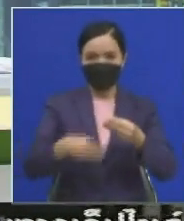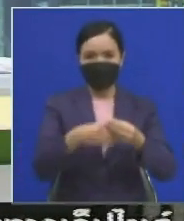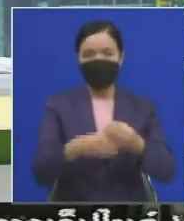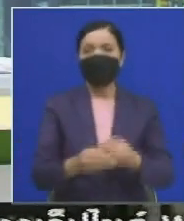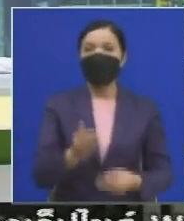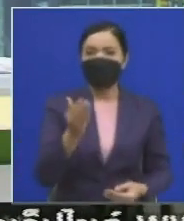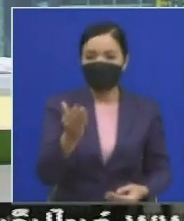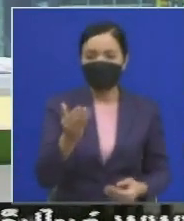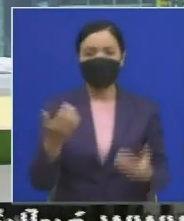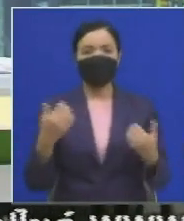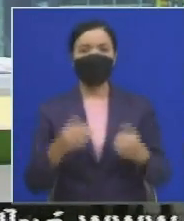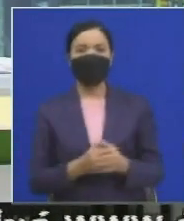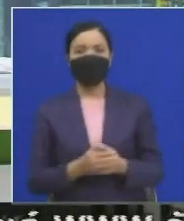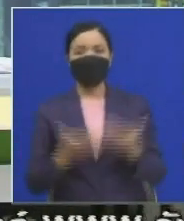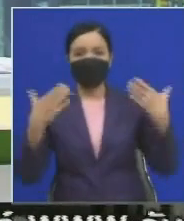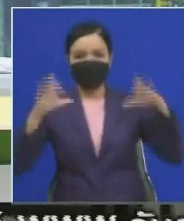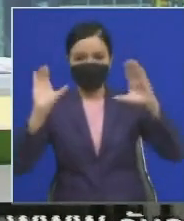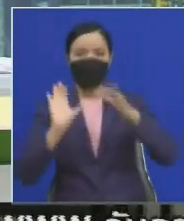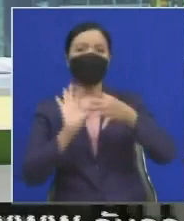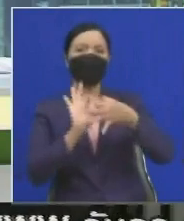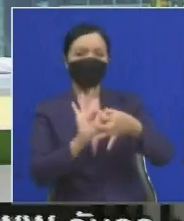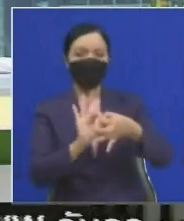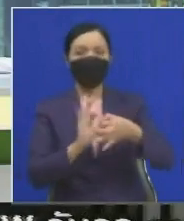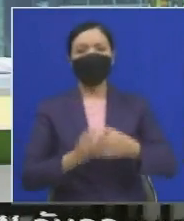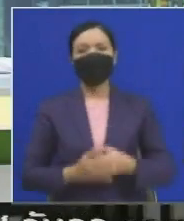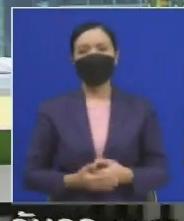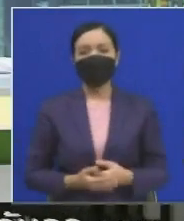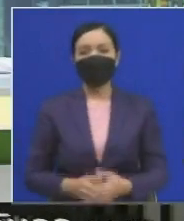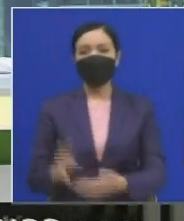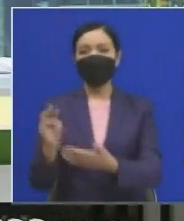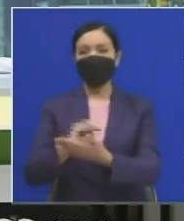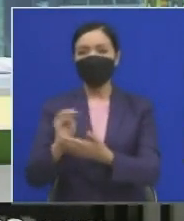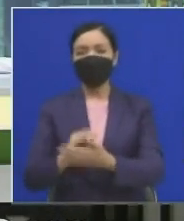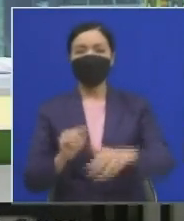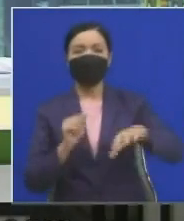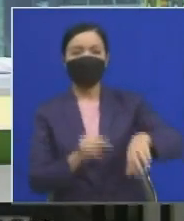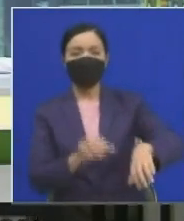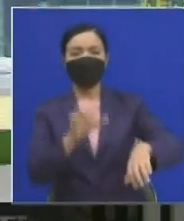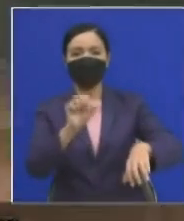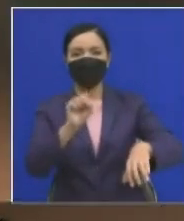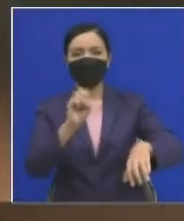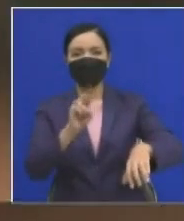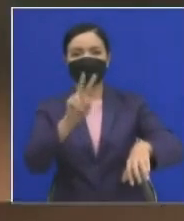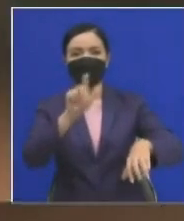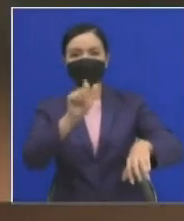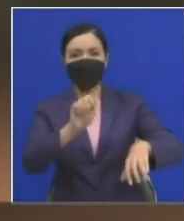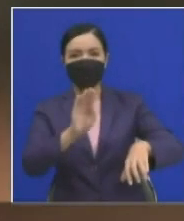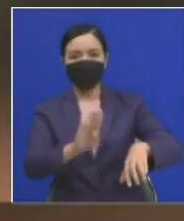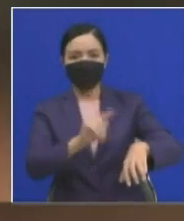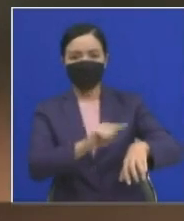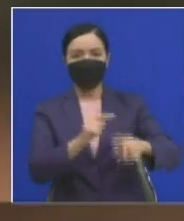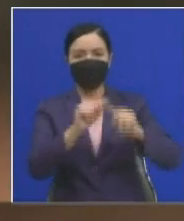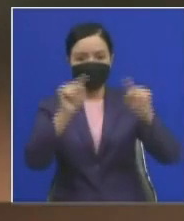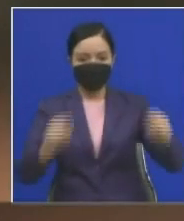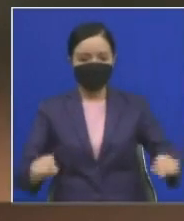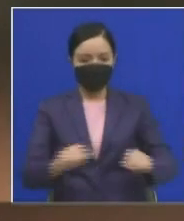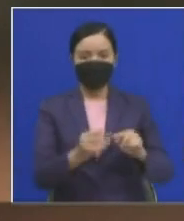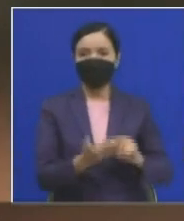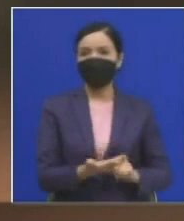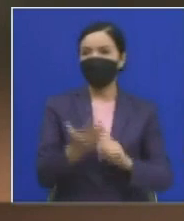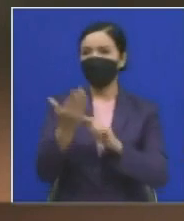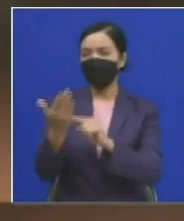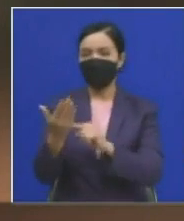าง carpetัสือถท่านนายกรฐมุตริ